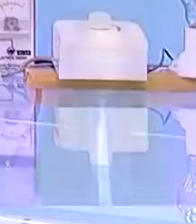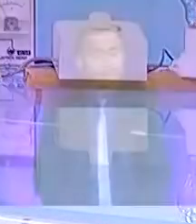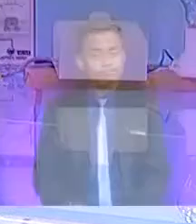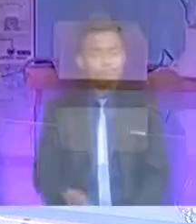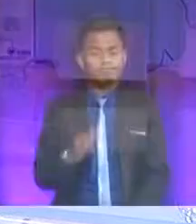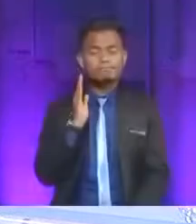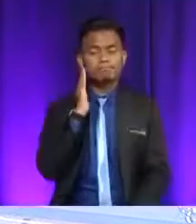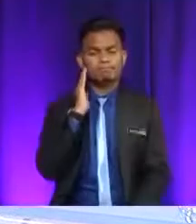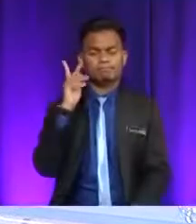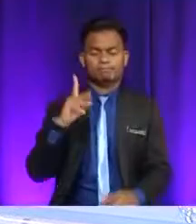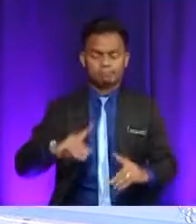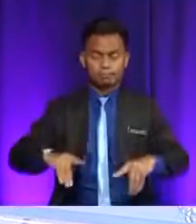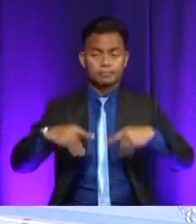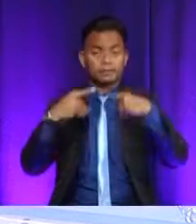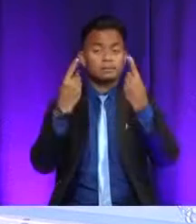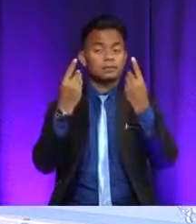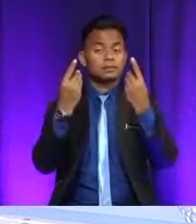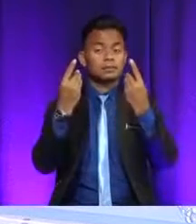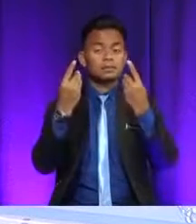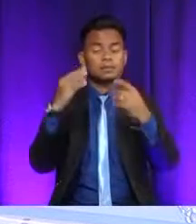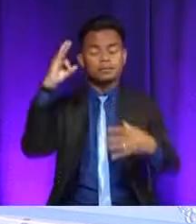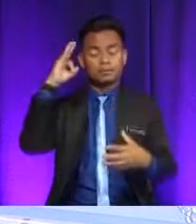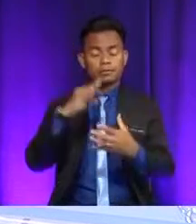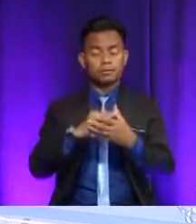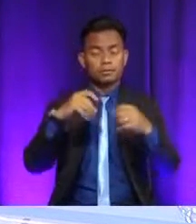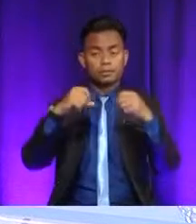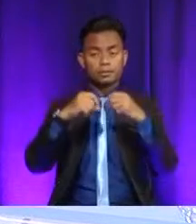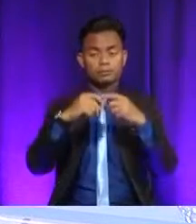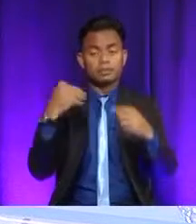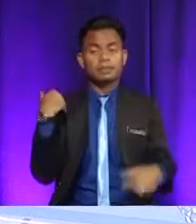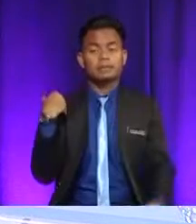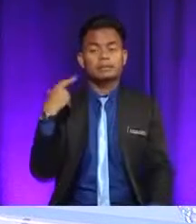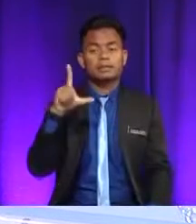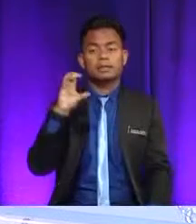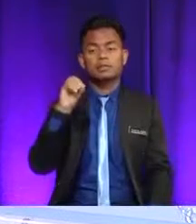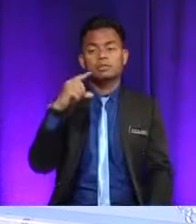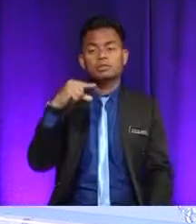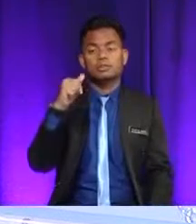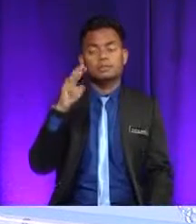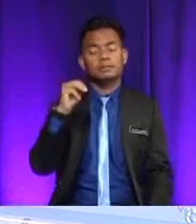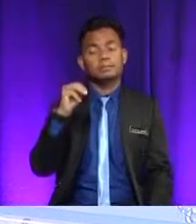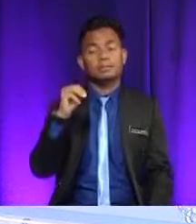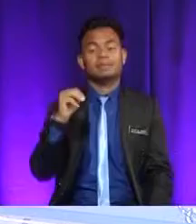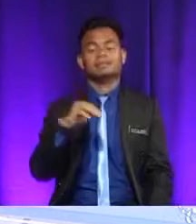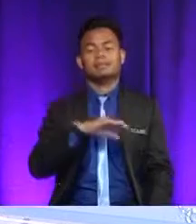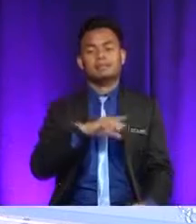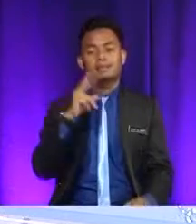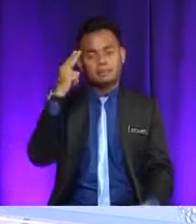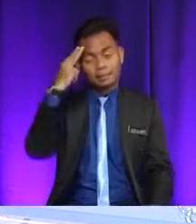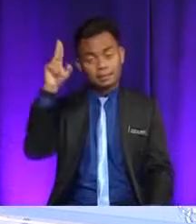kesan foto elektrik pembukaan logam saya perhatikan Dedek elektronik Hai semua